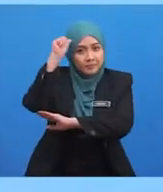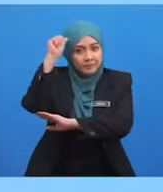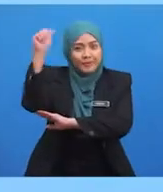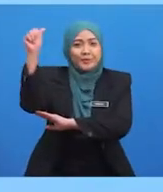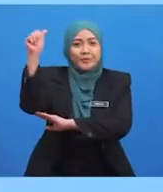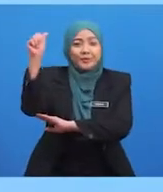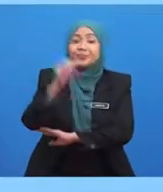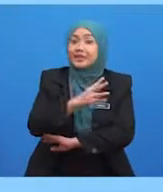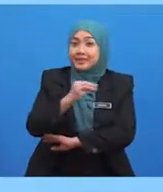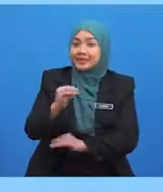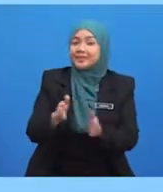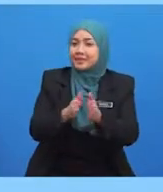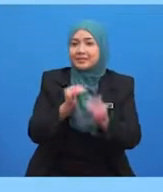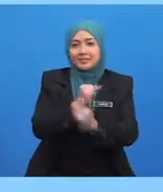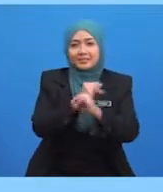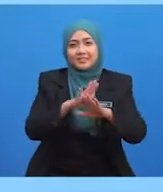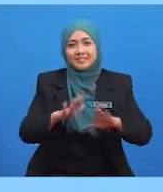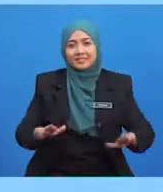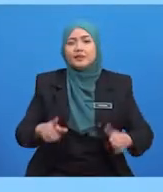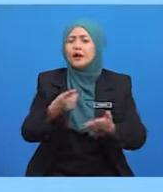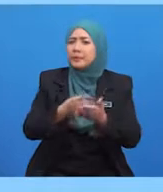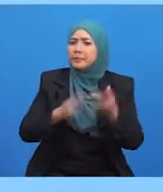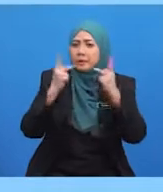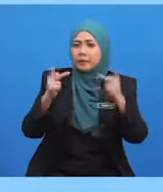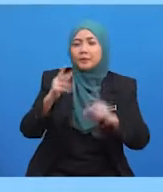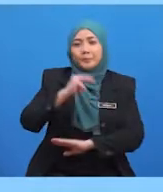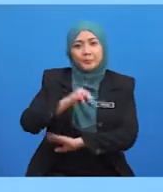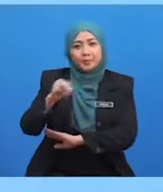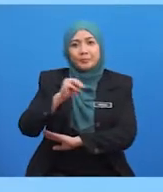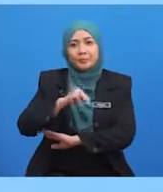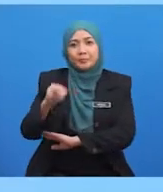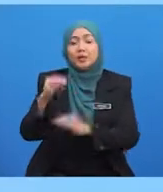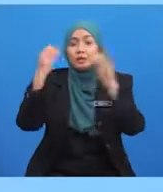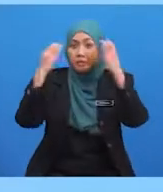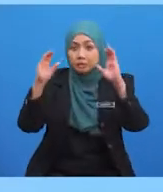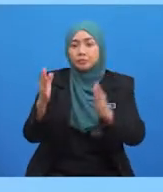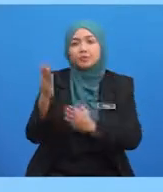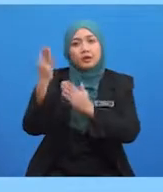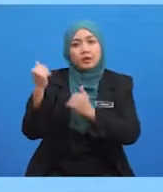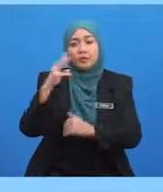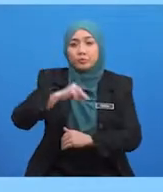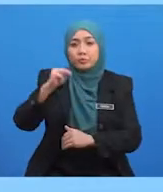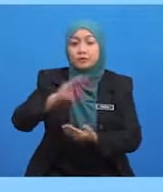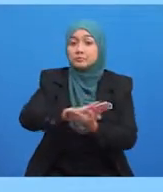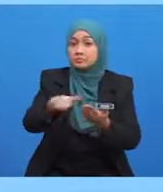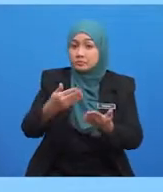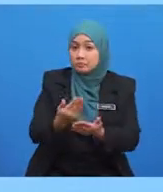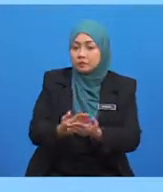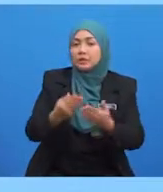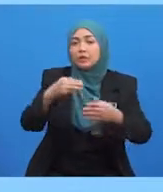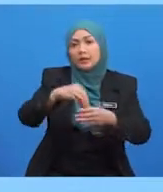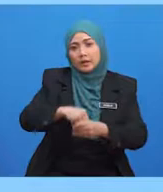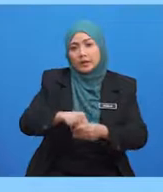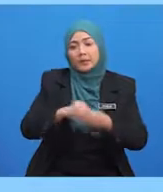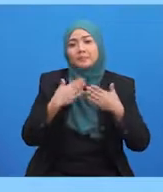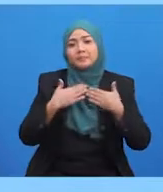Assalamualaikum dan salam sejahtera. Apa khabar murid-murid? Cikgu harap murid-murid sekalian dalam keadaan sihat